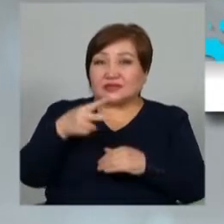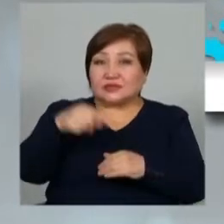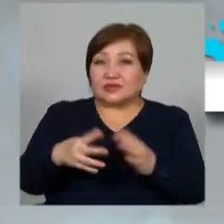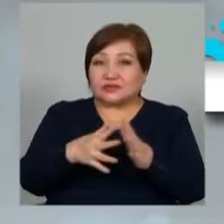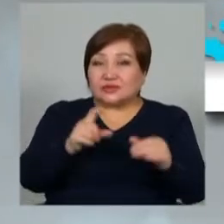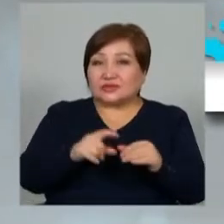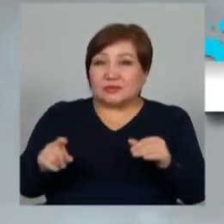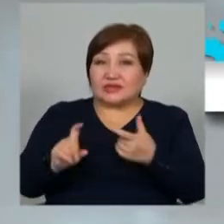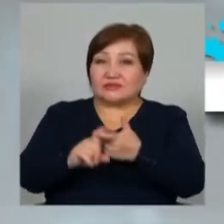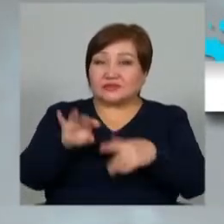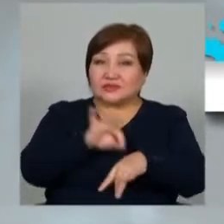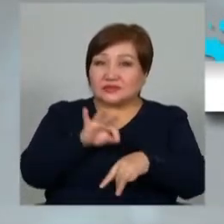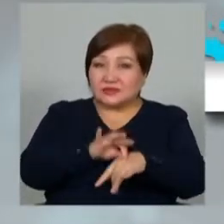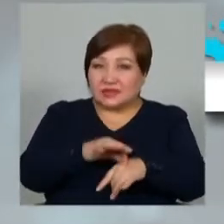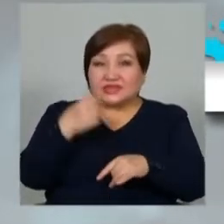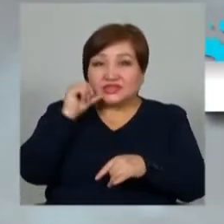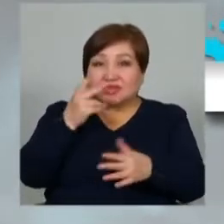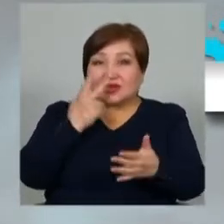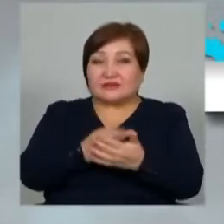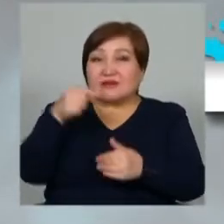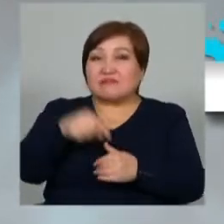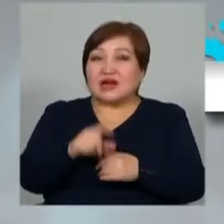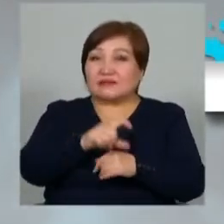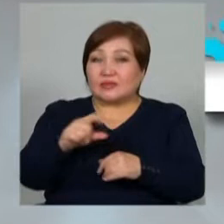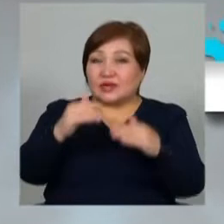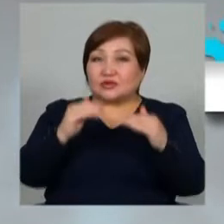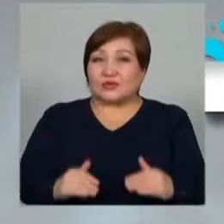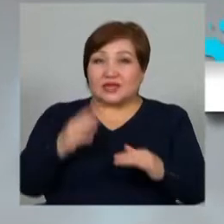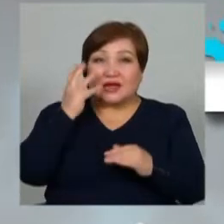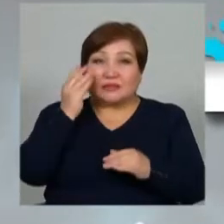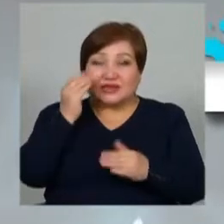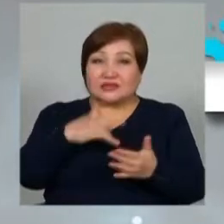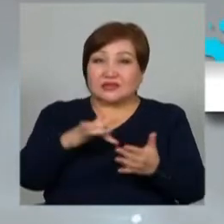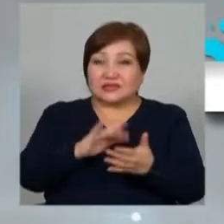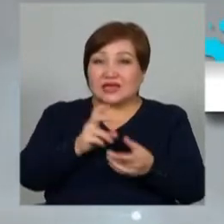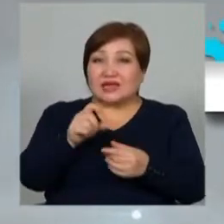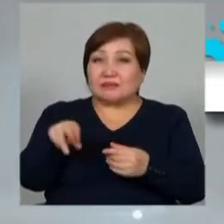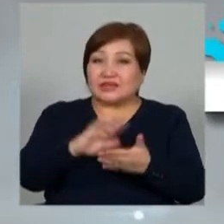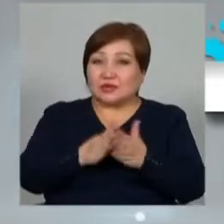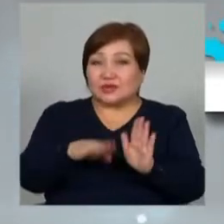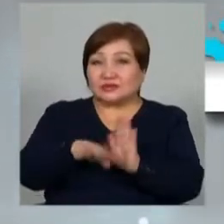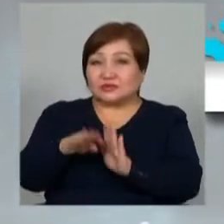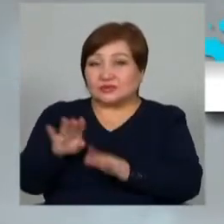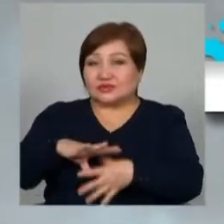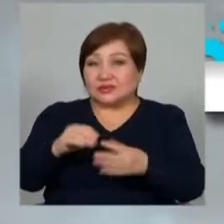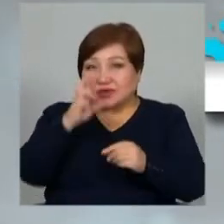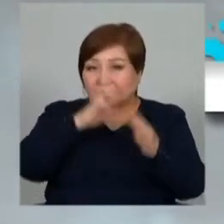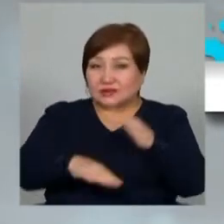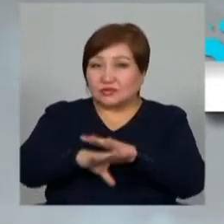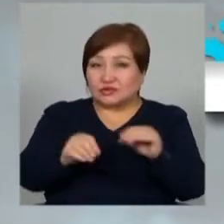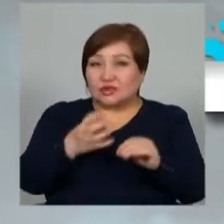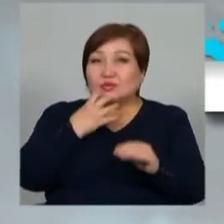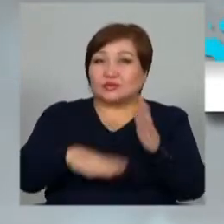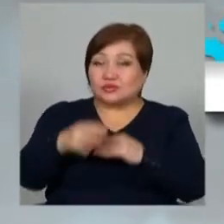вирус жұқтырған. Бұл кешегіге қарағанда 1000 адамға төмен. Алматыда да эпидахуал жақсарып келеді дегенмен жалпы ел бойынша оңтүстік